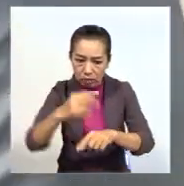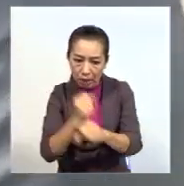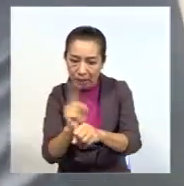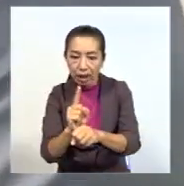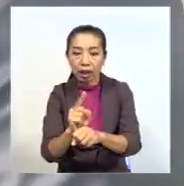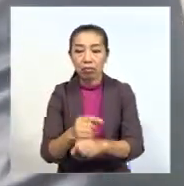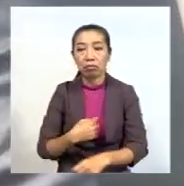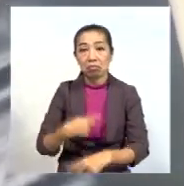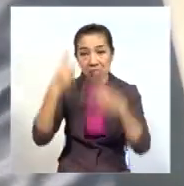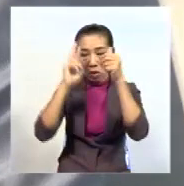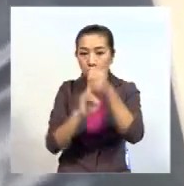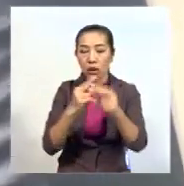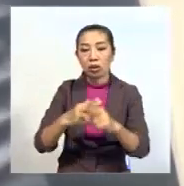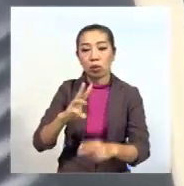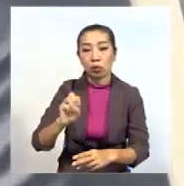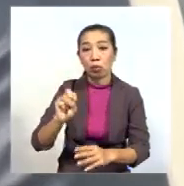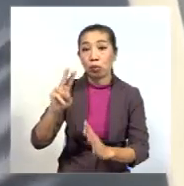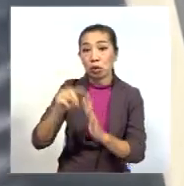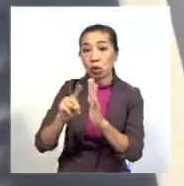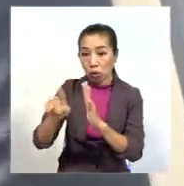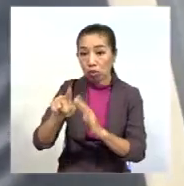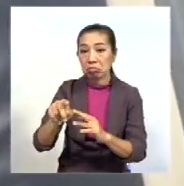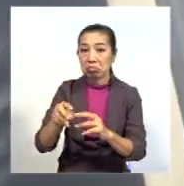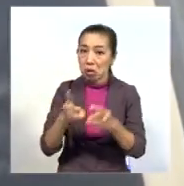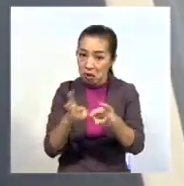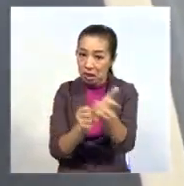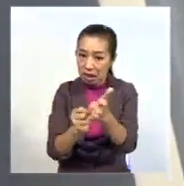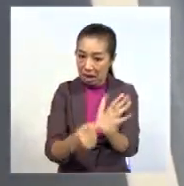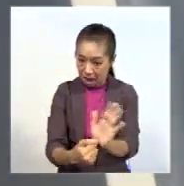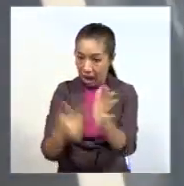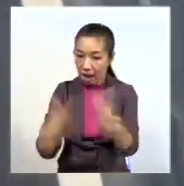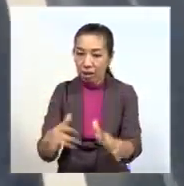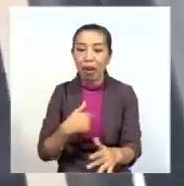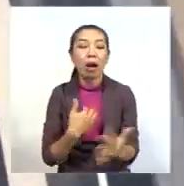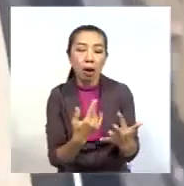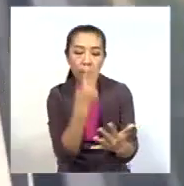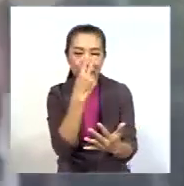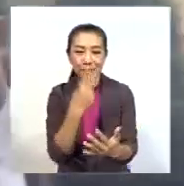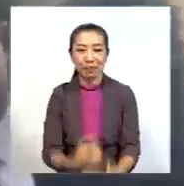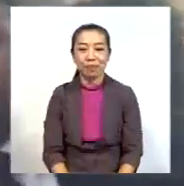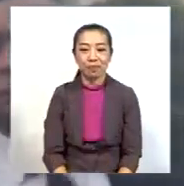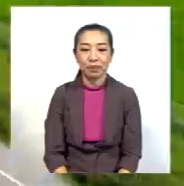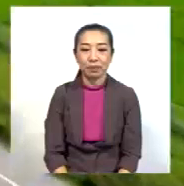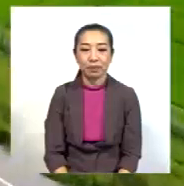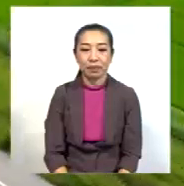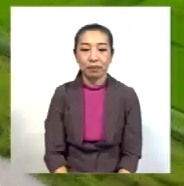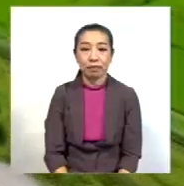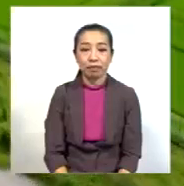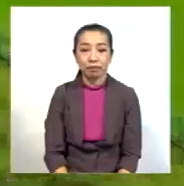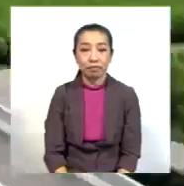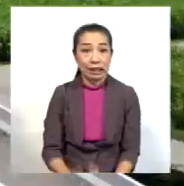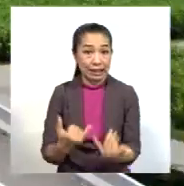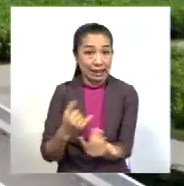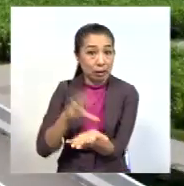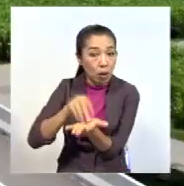คืออย่างอาจารย์วิษณุนี่เตรียมทางออกไว้ให้หมดแล้วใช่ไหม ก็เดี๋ยวดูผม ขออนุญาตนะครับขออนุญาตนะครับ และจากข้อ